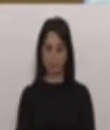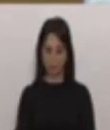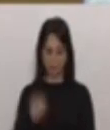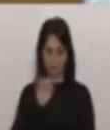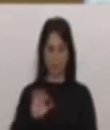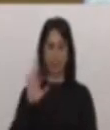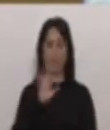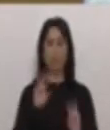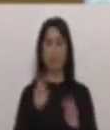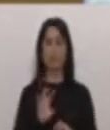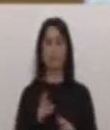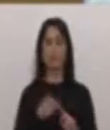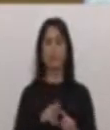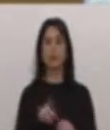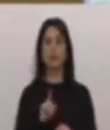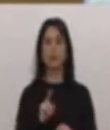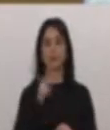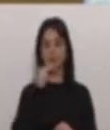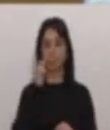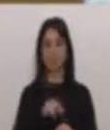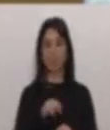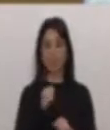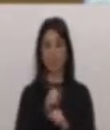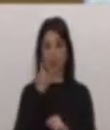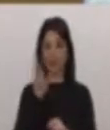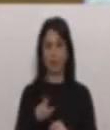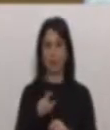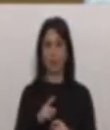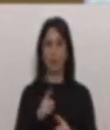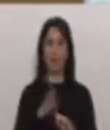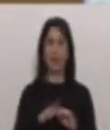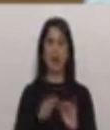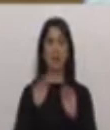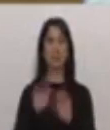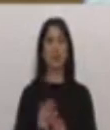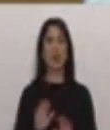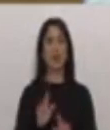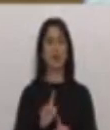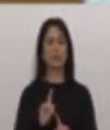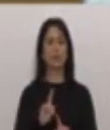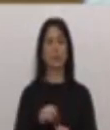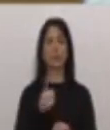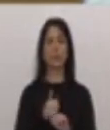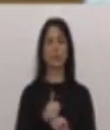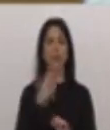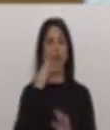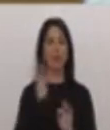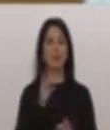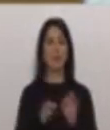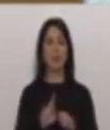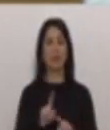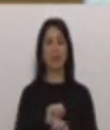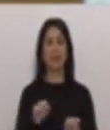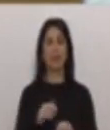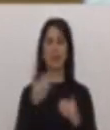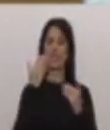ევროპულობა არ ნიშნავს იმას, რომ დანაშაულის ჩამდენი აპრიორი ხელშეუხებელი იყოს. აპრიორი არ სამართლდებოდეს, ან